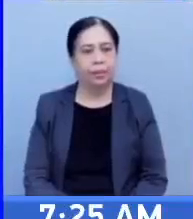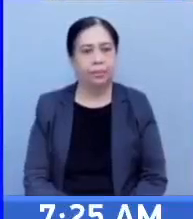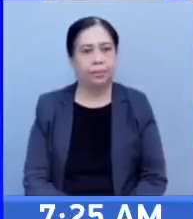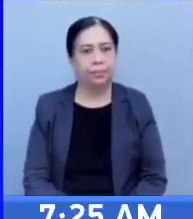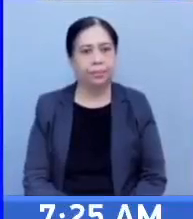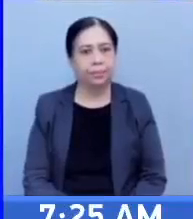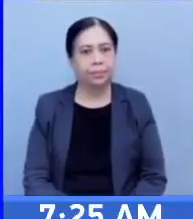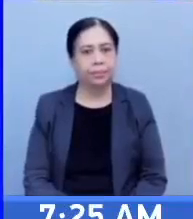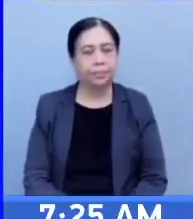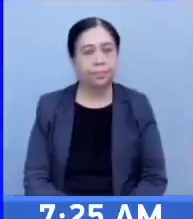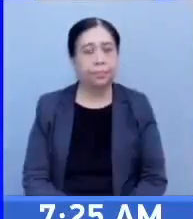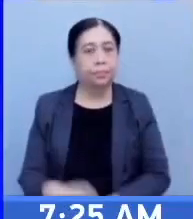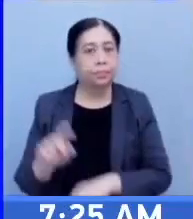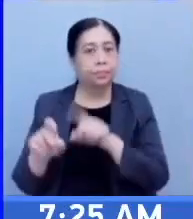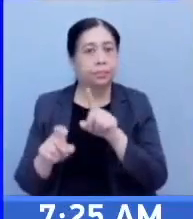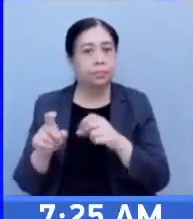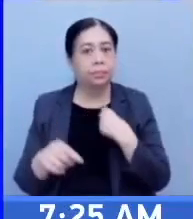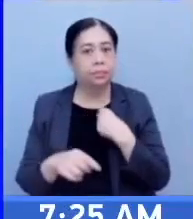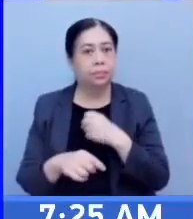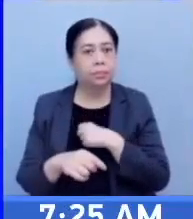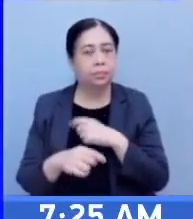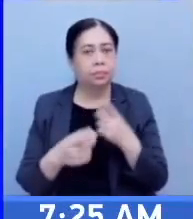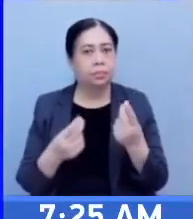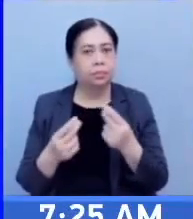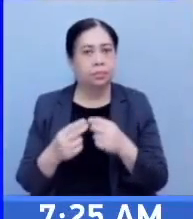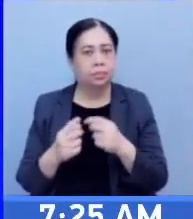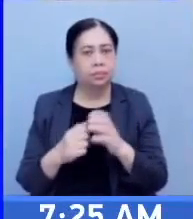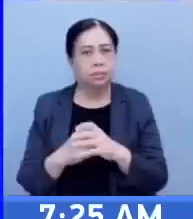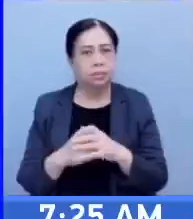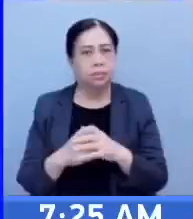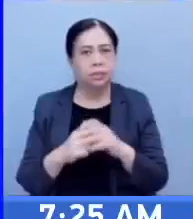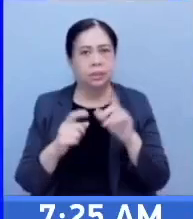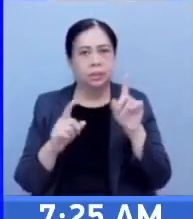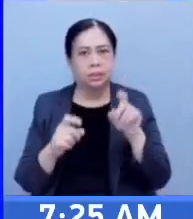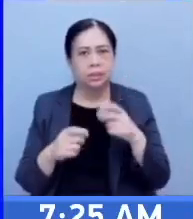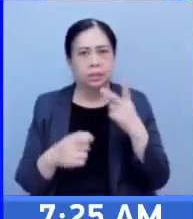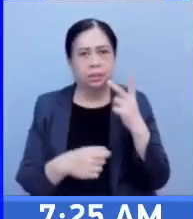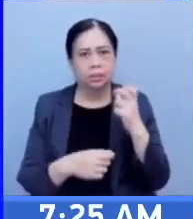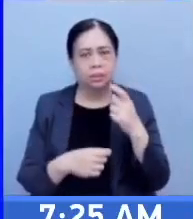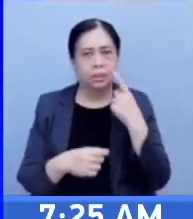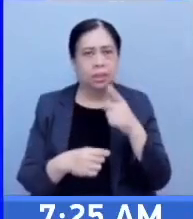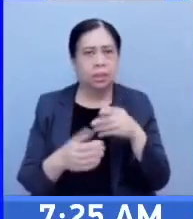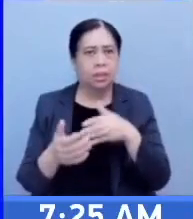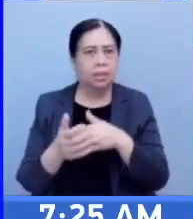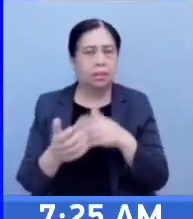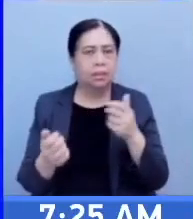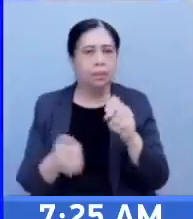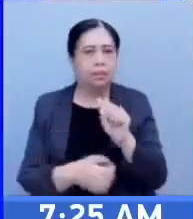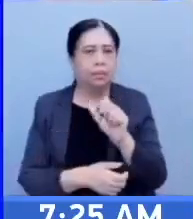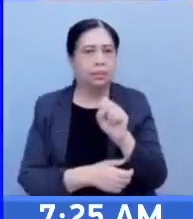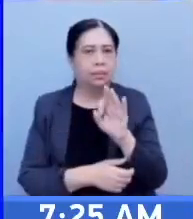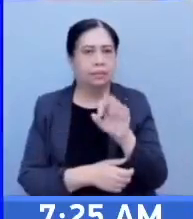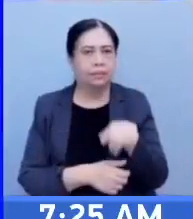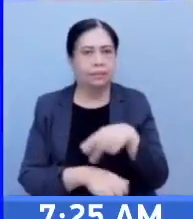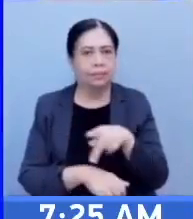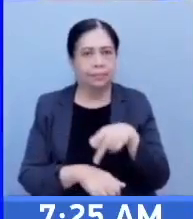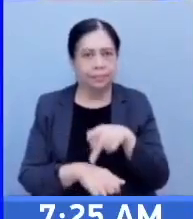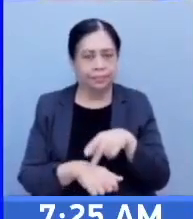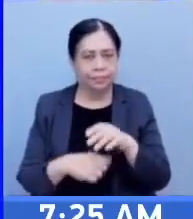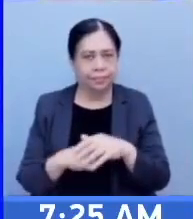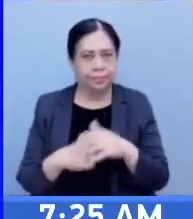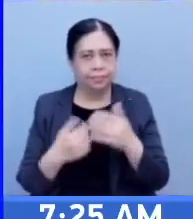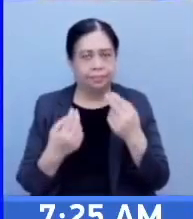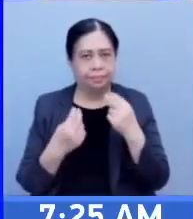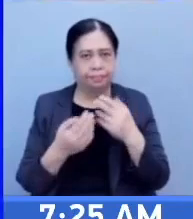Kinwestiyon sa Senado ang pagsasagawa ng clinical trial sa mga bakuna kontra African swine fever dito sa bansa. May unang balita si Mav